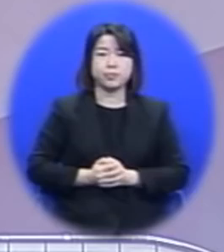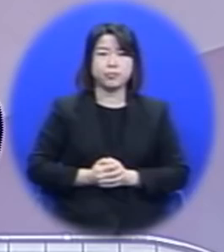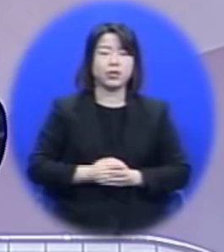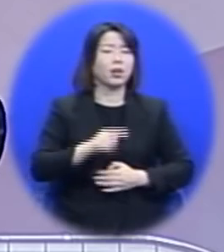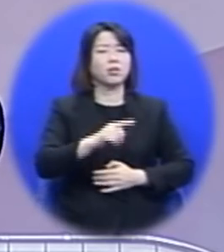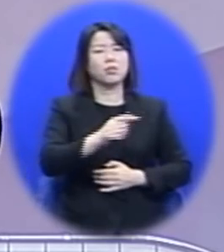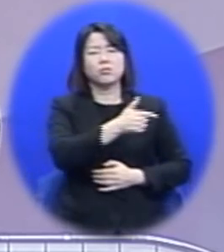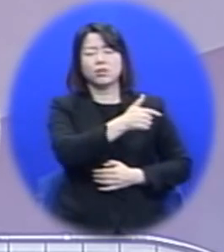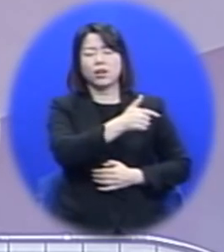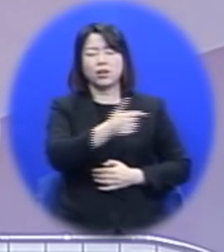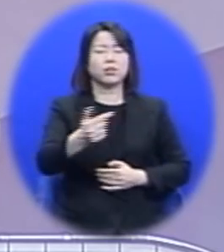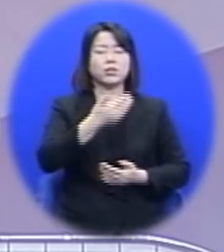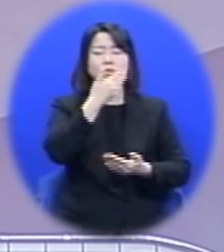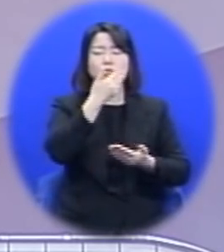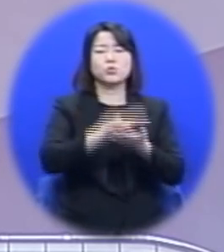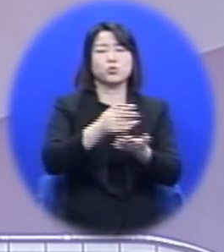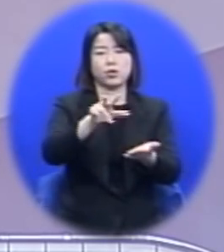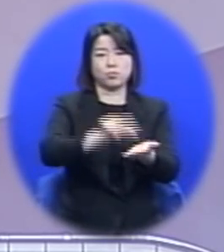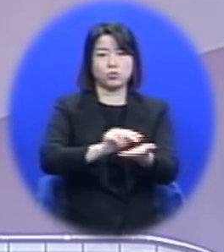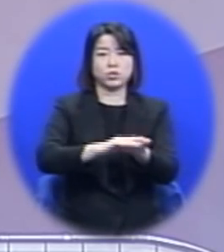이건 대단히 중요한 문제예요.